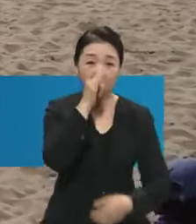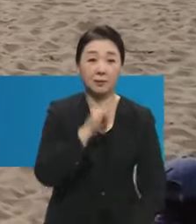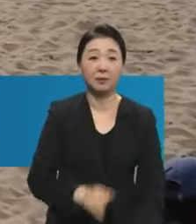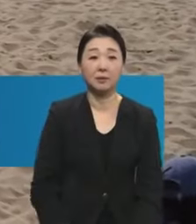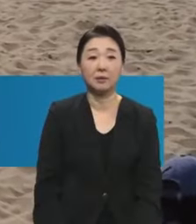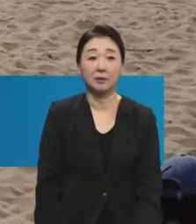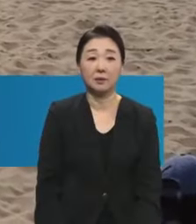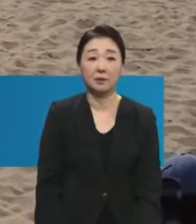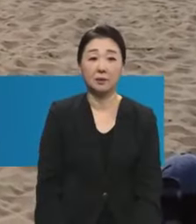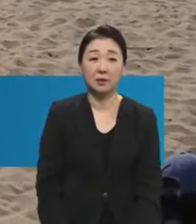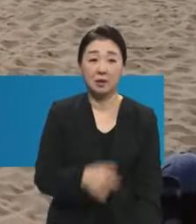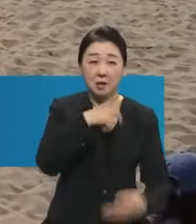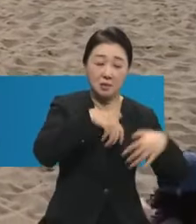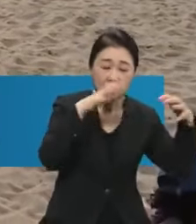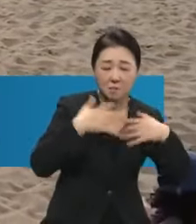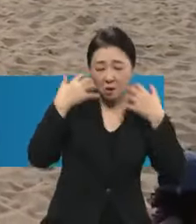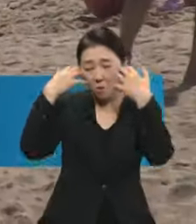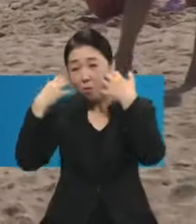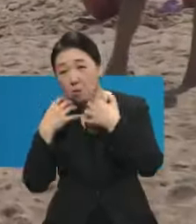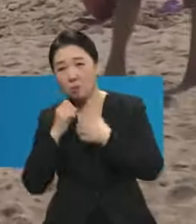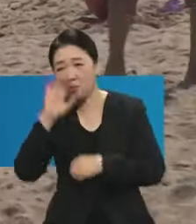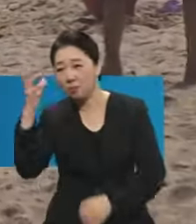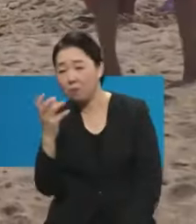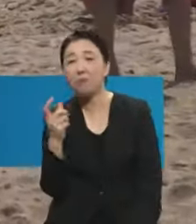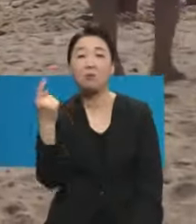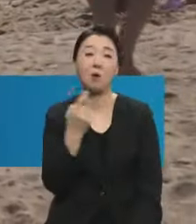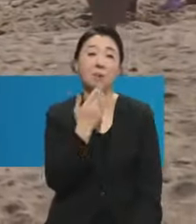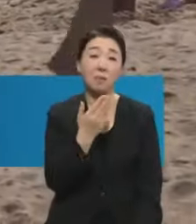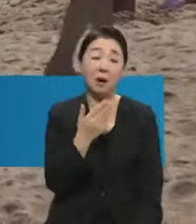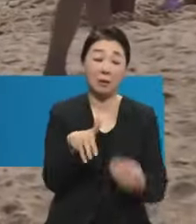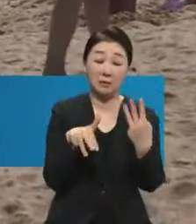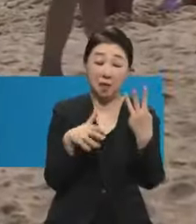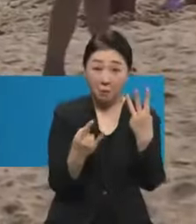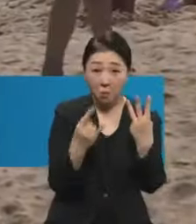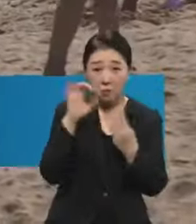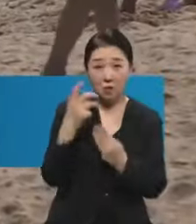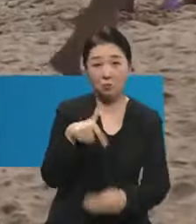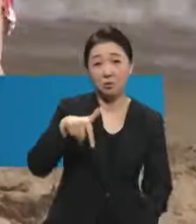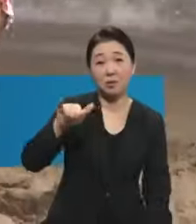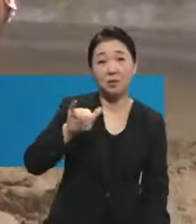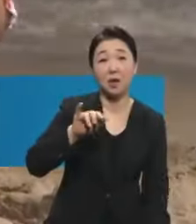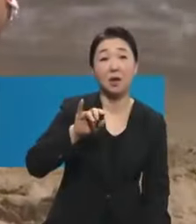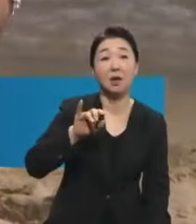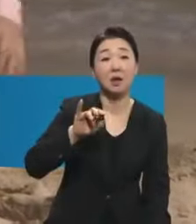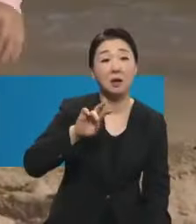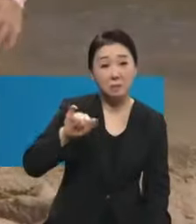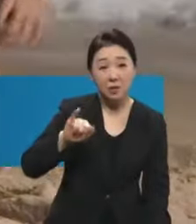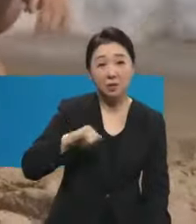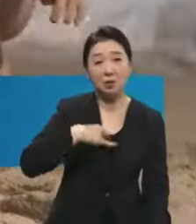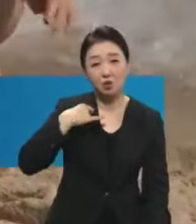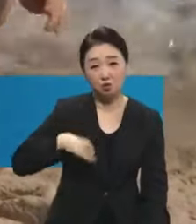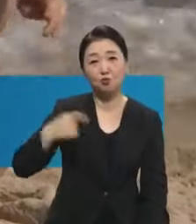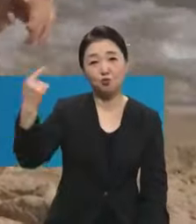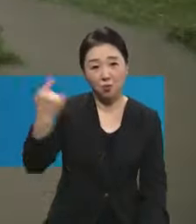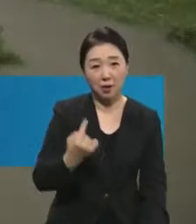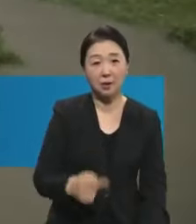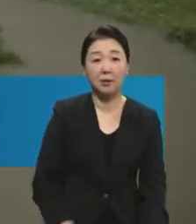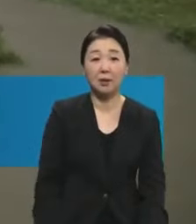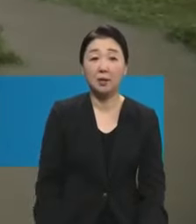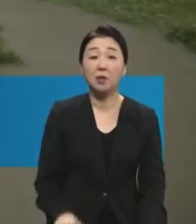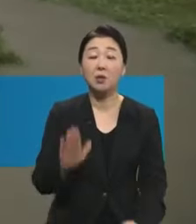부리겠습니다. 장마와 폭염에 이어 태풍 소식도 있는데요. 3호 태풍 개미가 이번 주 후반 중국 남부 해안에 상륙하겠습니다.